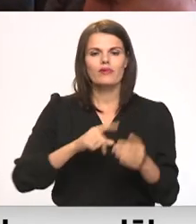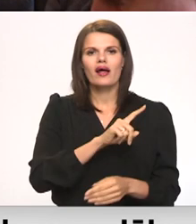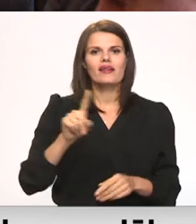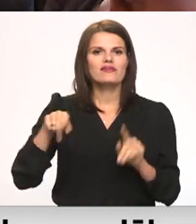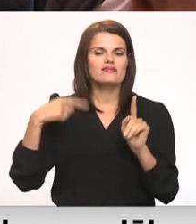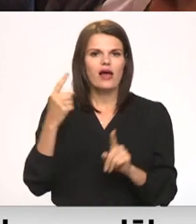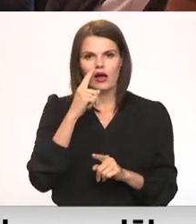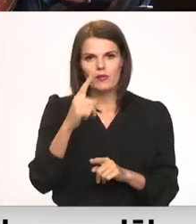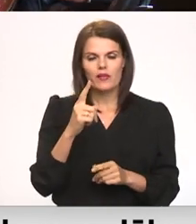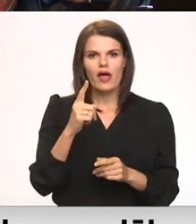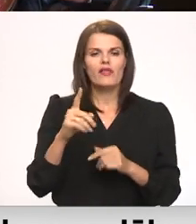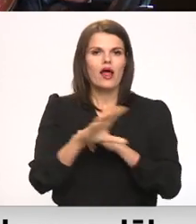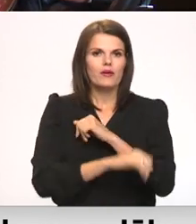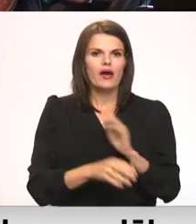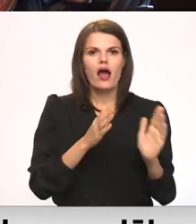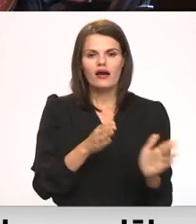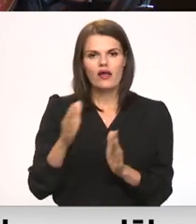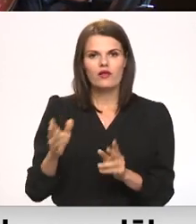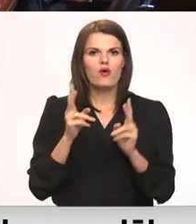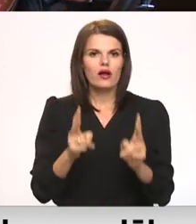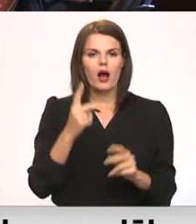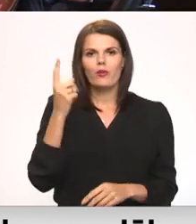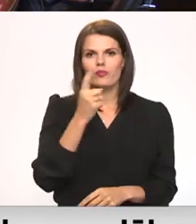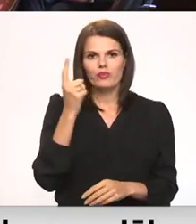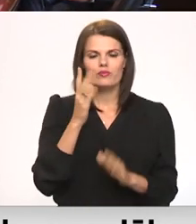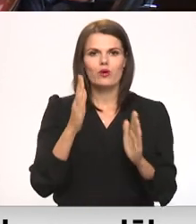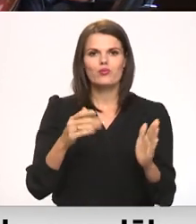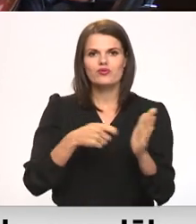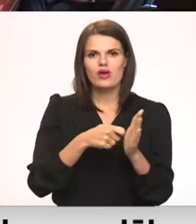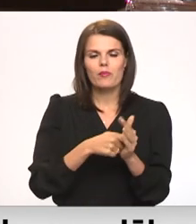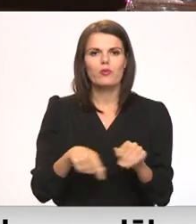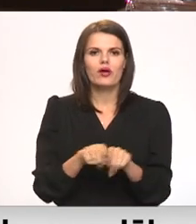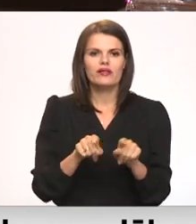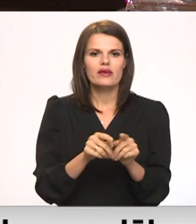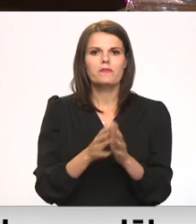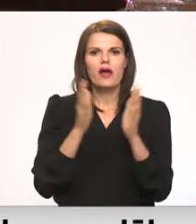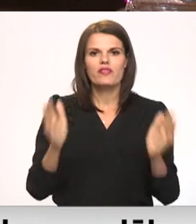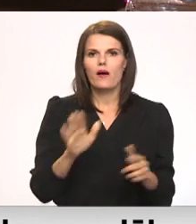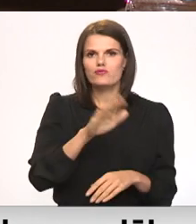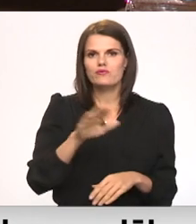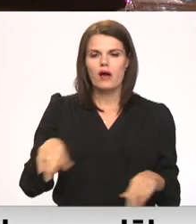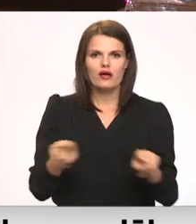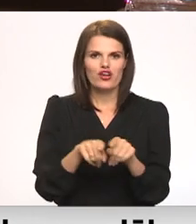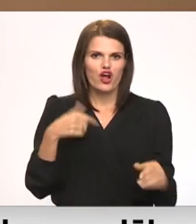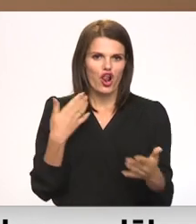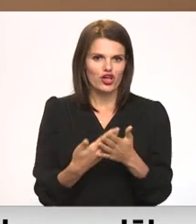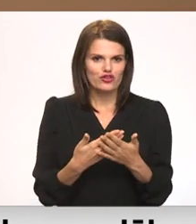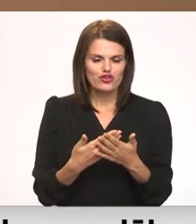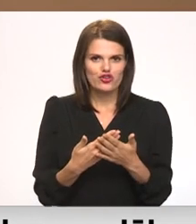nedēļas beigām, gatavojoties, ka pirmdien būs jāpabaro tik pat daudz bērnu kā līdz šim.